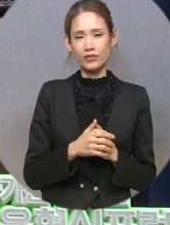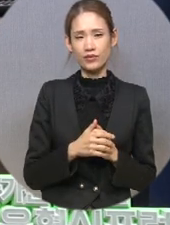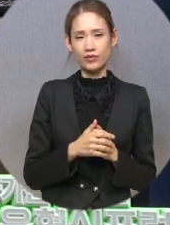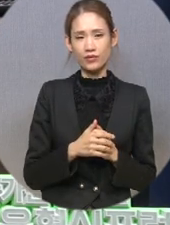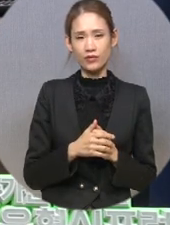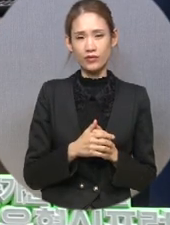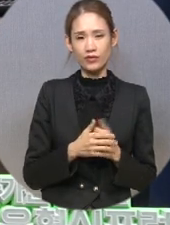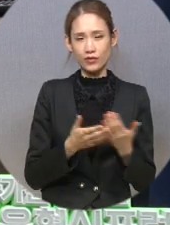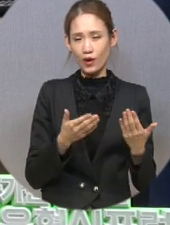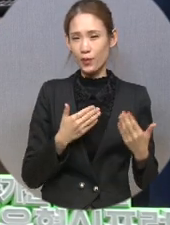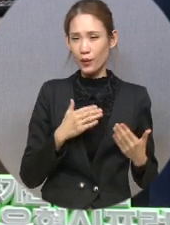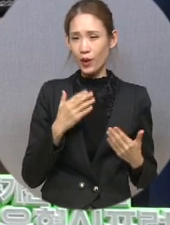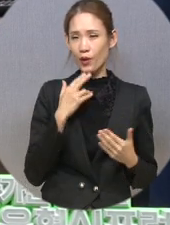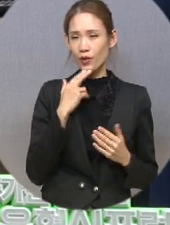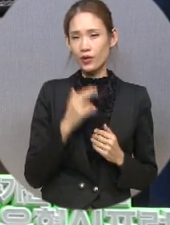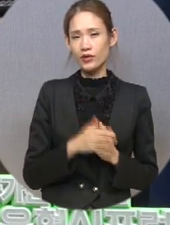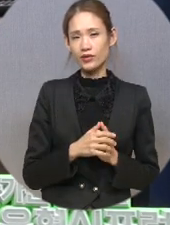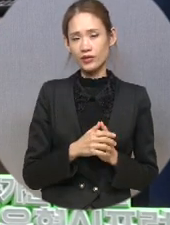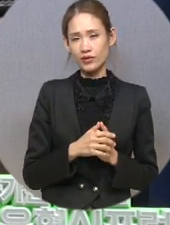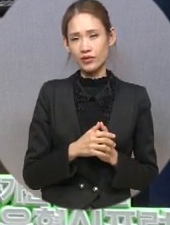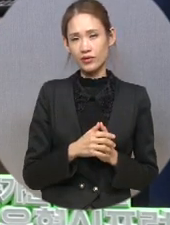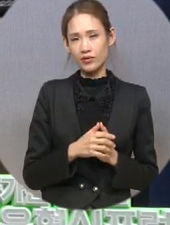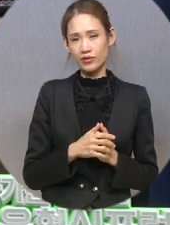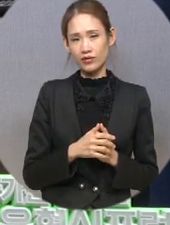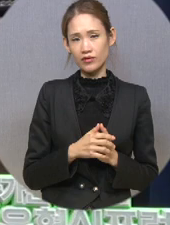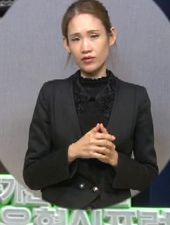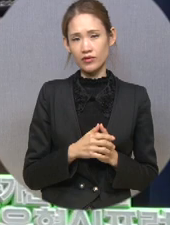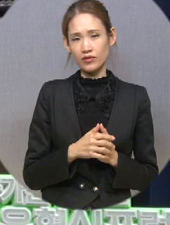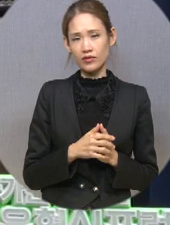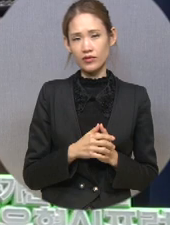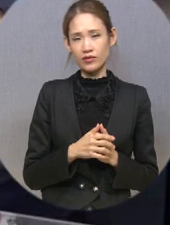덜어주신다기도 받지도 않았지만, 그런 이제,